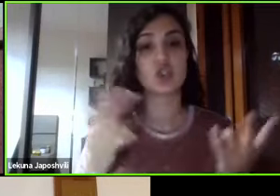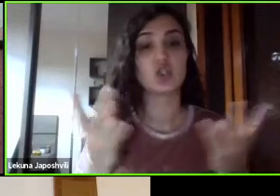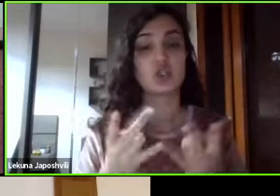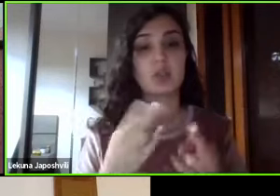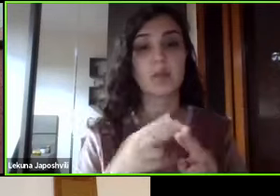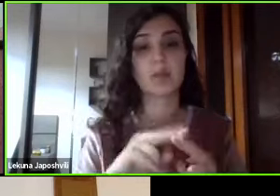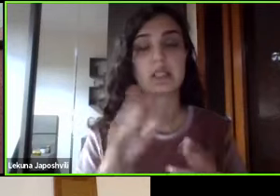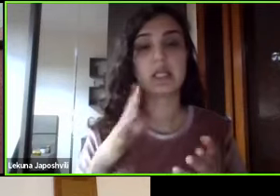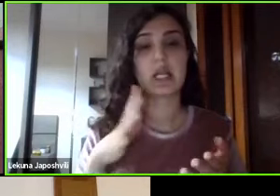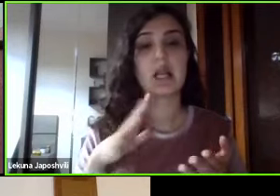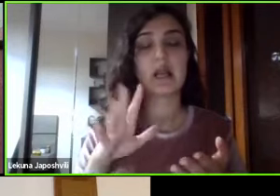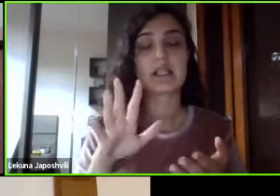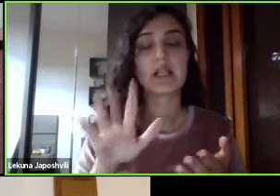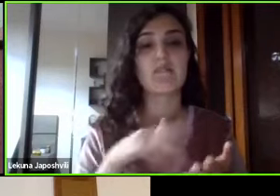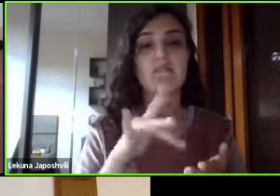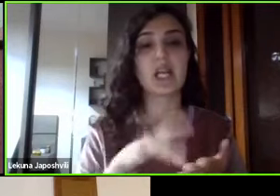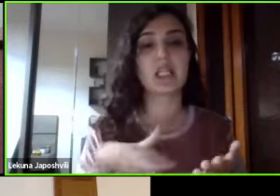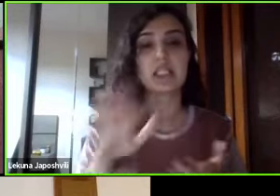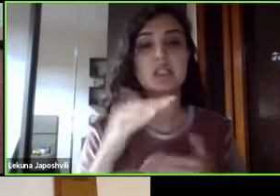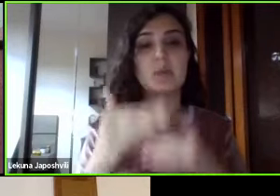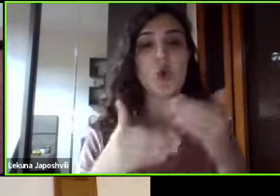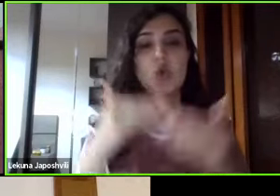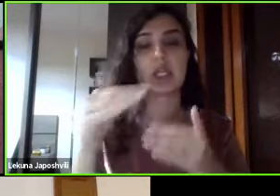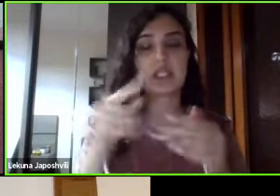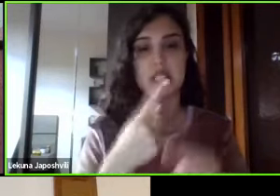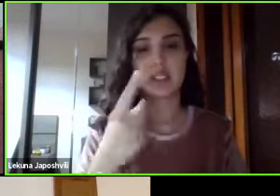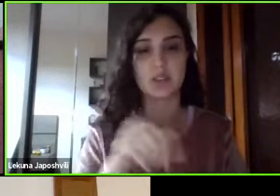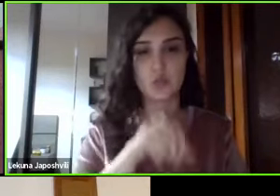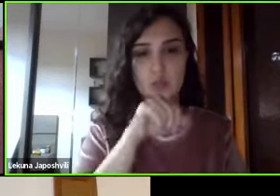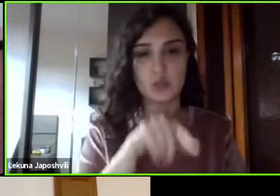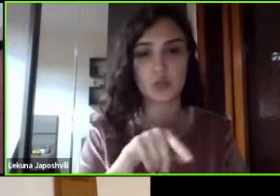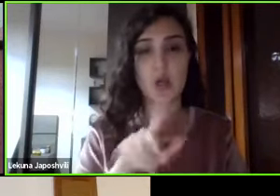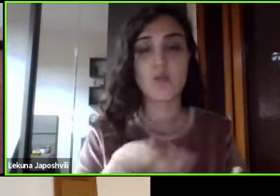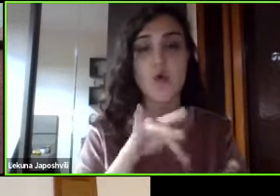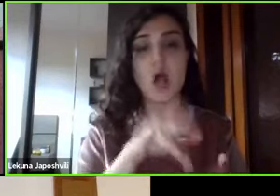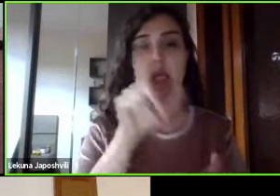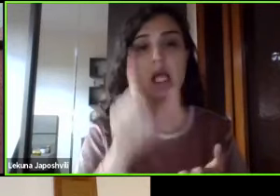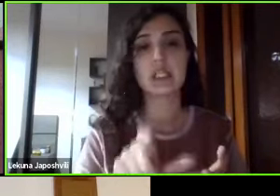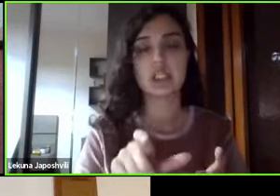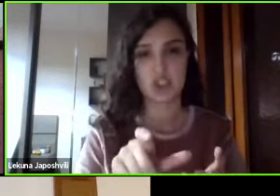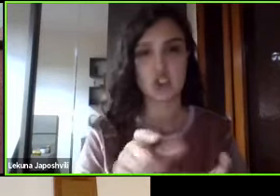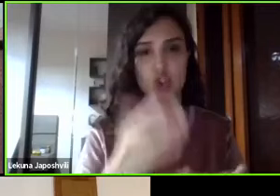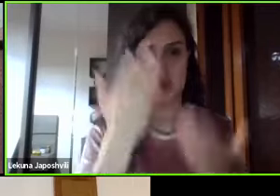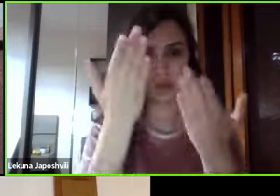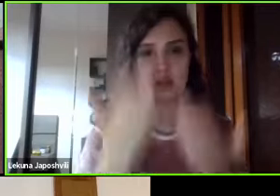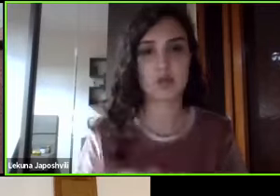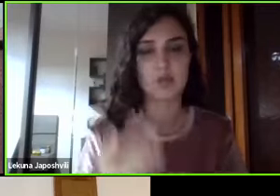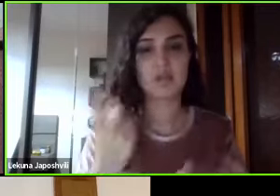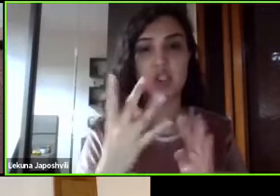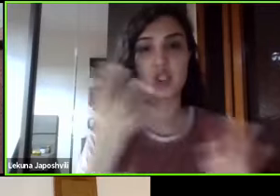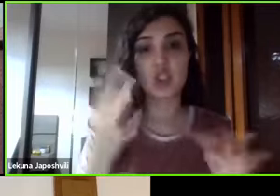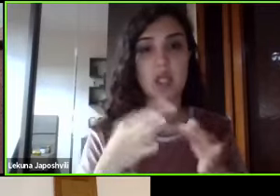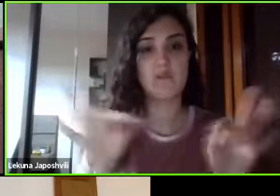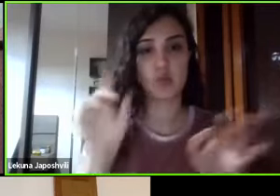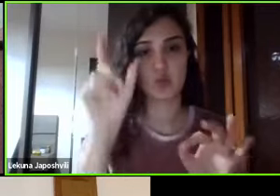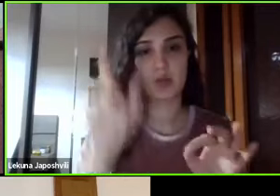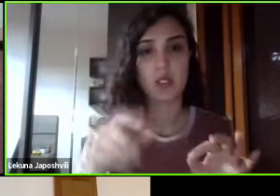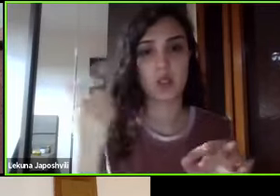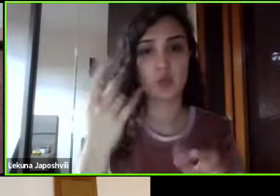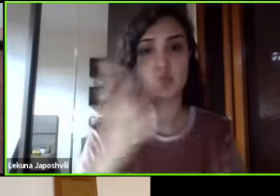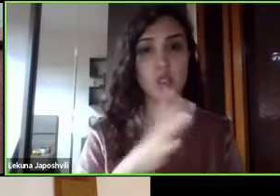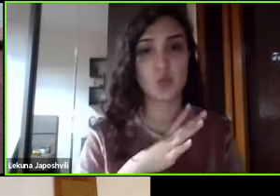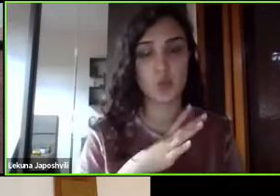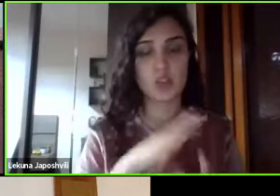ქვეყნის პროგრესის ერთი ძალიან დიდი საწინდარი, იცით? ეს არის მოქალაქის ჩამოყალიბება, მოქალაქე პირველ რიგში თავისუფალი უნდა იყოს